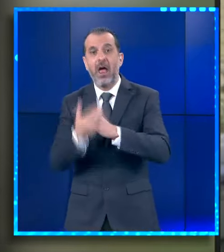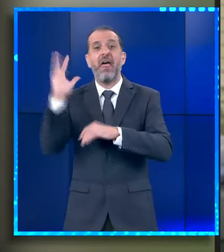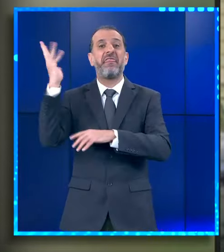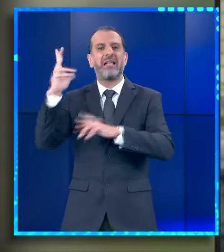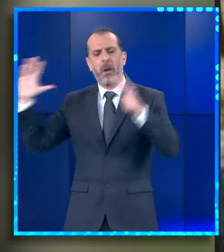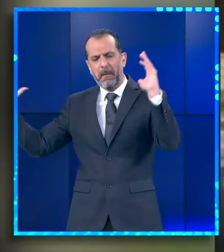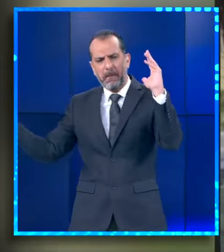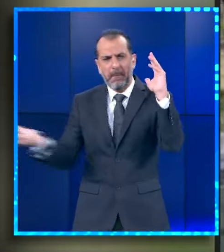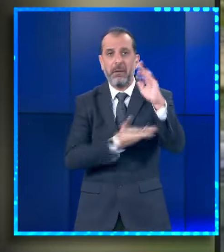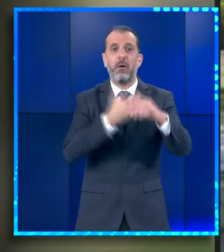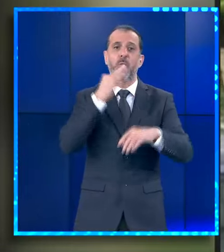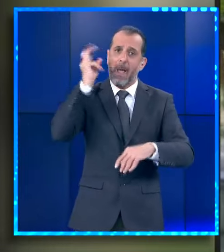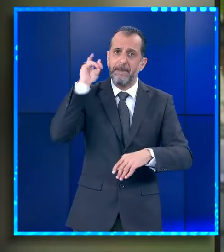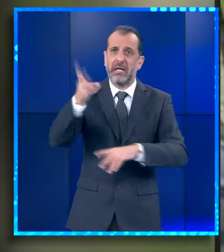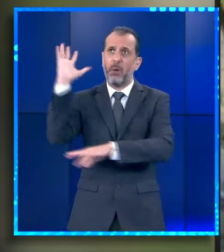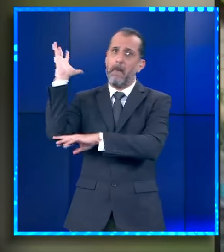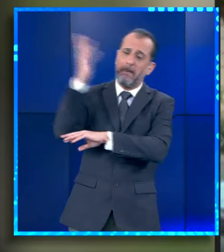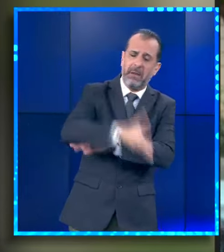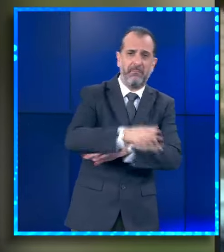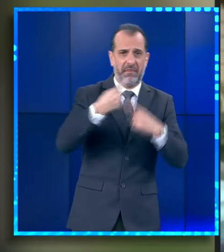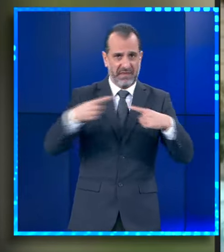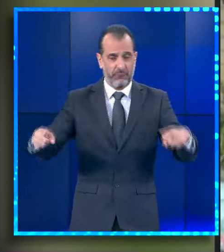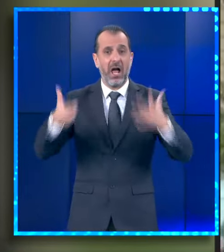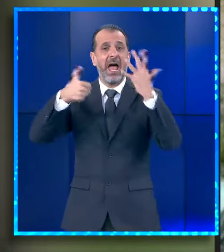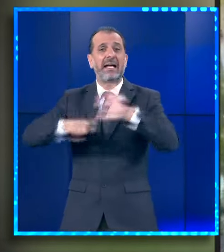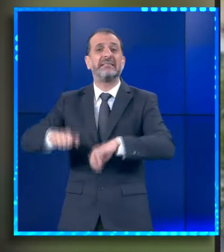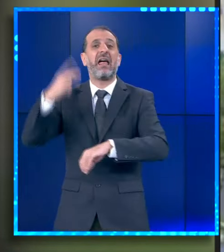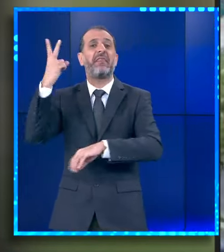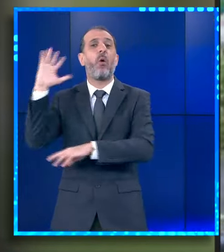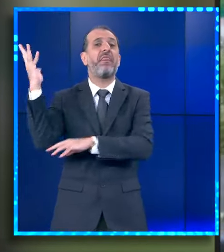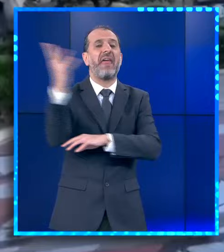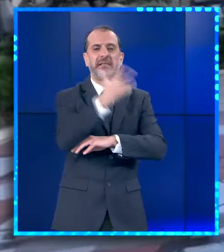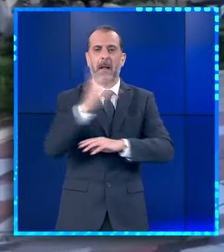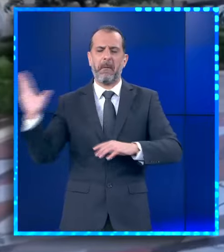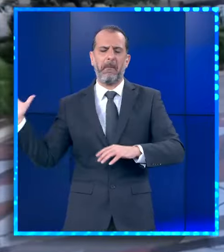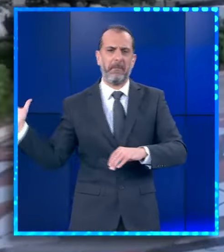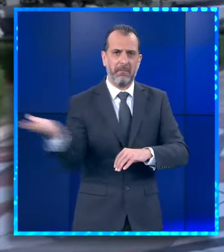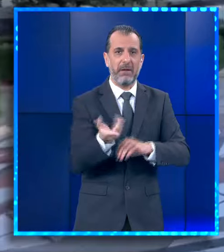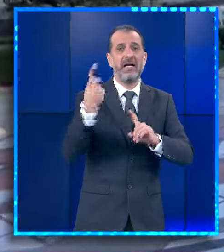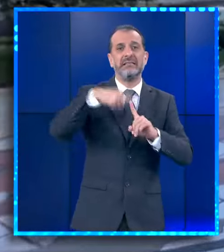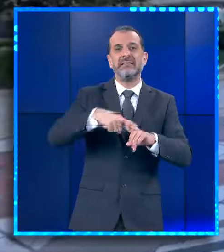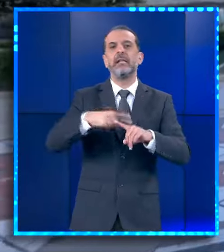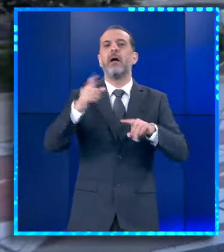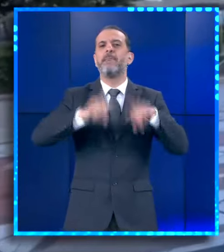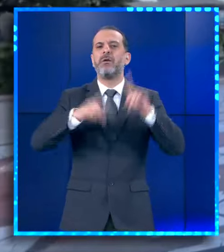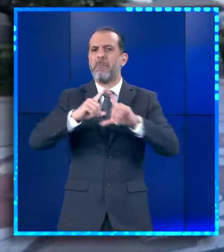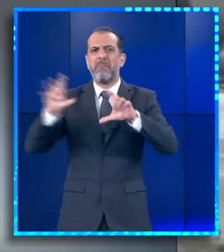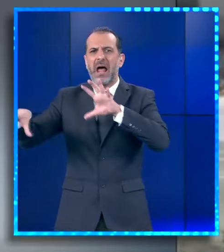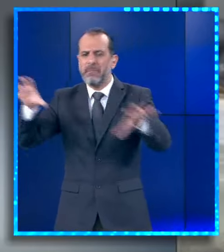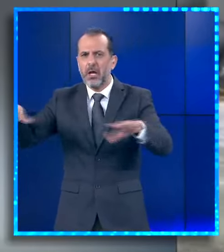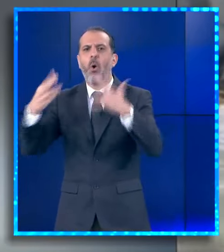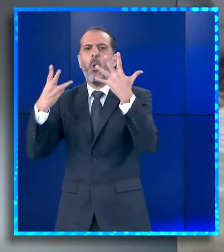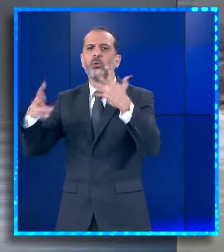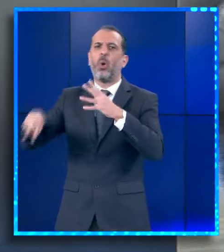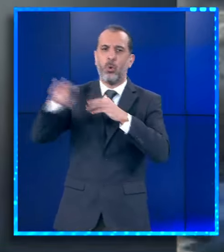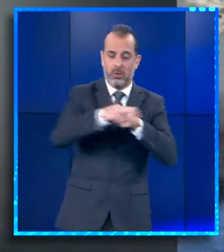επικίνδυνα κλαδιά και προχώρησαν σε 62 κοπές δέντρων και 8 αφαιρέσεις αντικειμένων. Στην Κέρκυρα εκτελήχθηκε μια